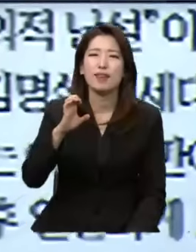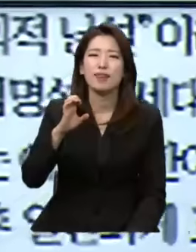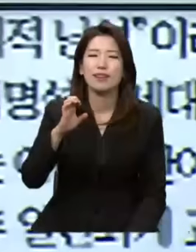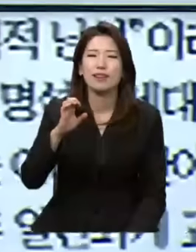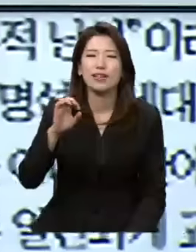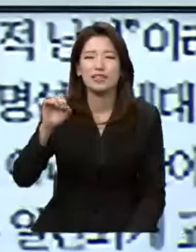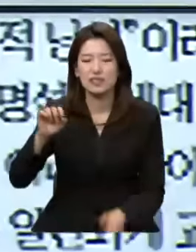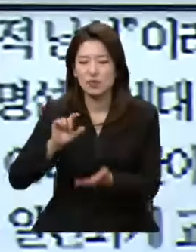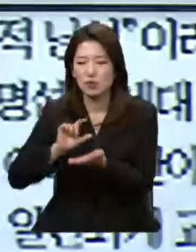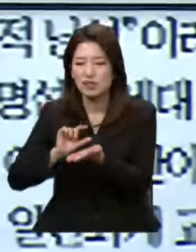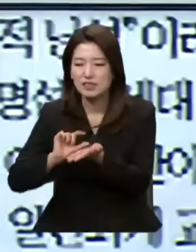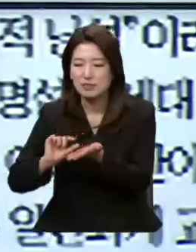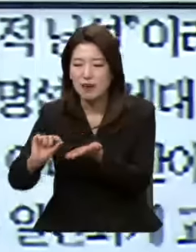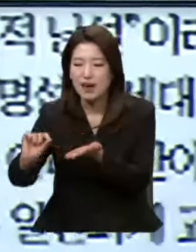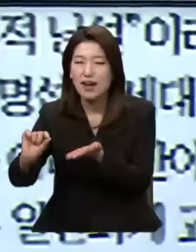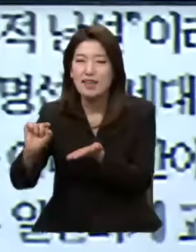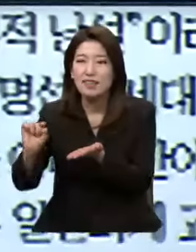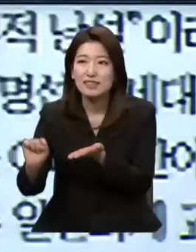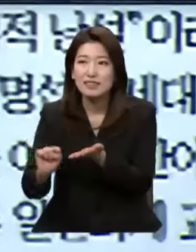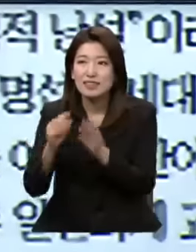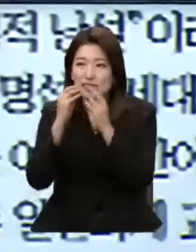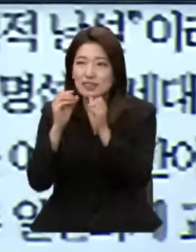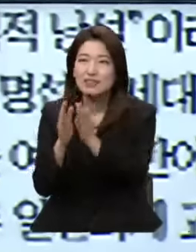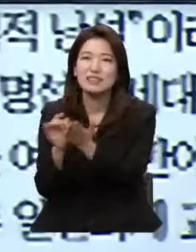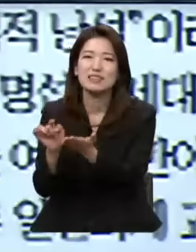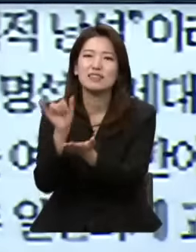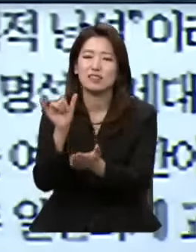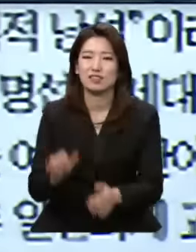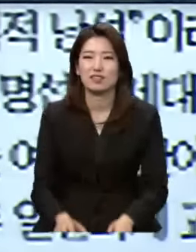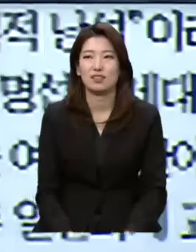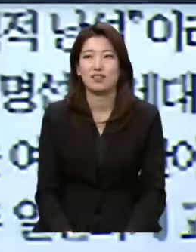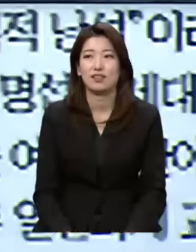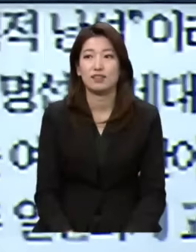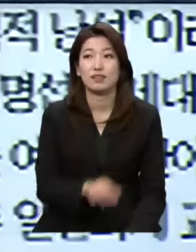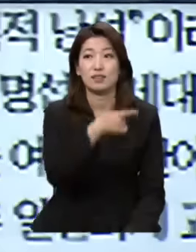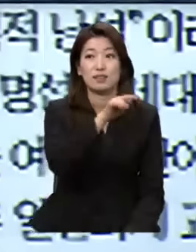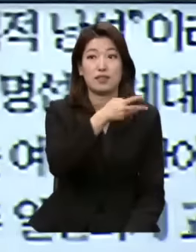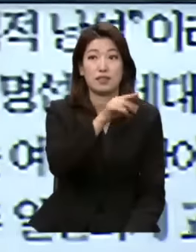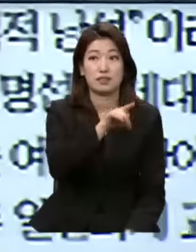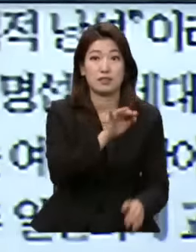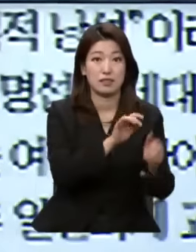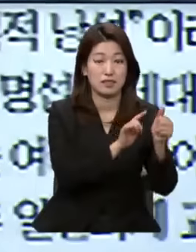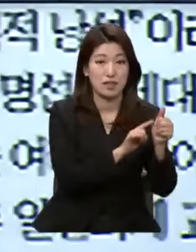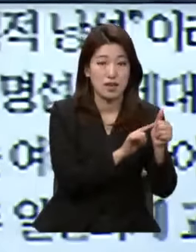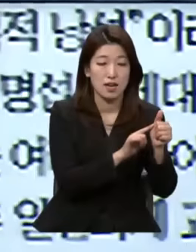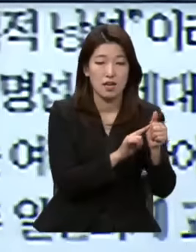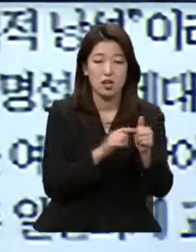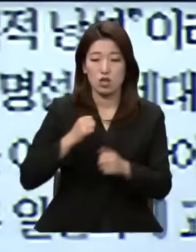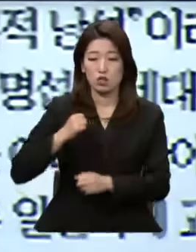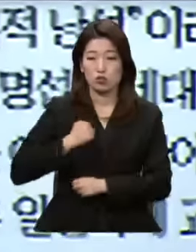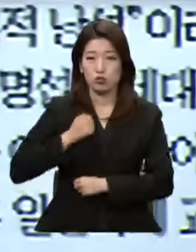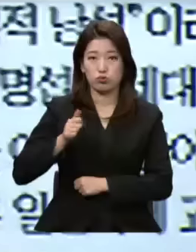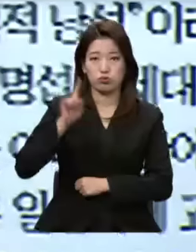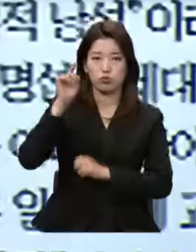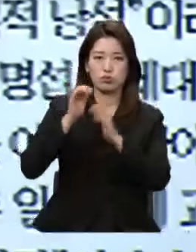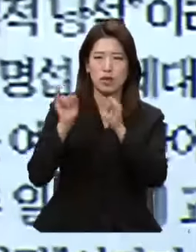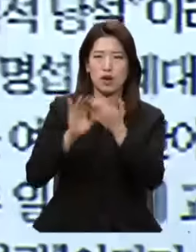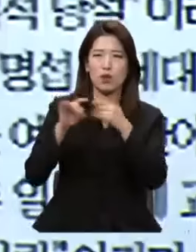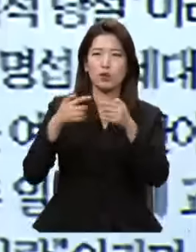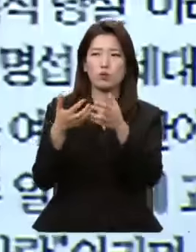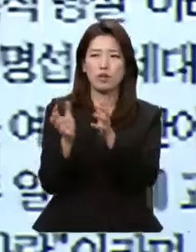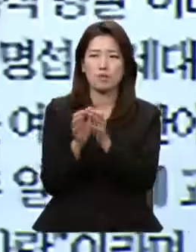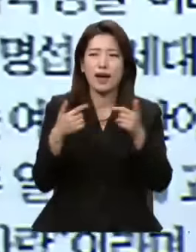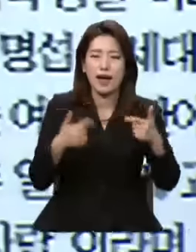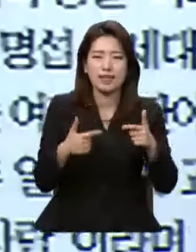건데 여기 어떤 부분이이 인용이 됐냐 낭랑 클럽의 지도부는 군 장선과 외교관들을 위해 항상 파티 계획을 세우고 있었다 밤에는